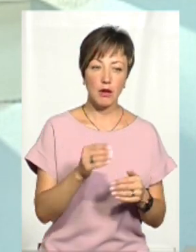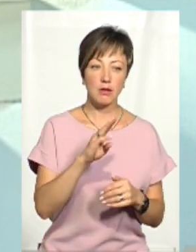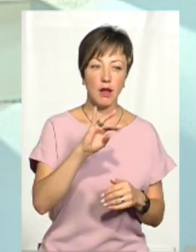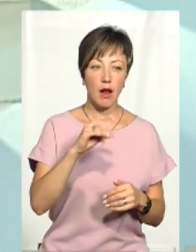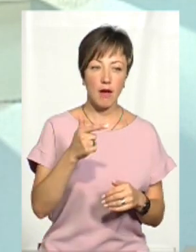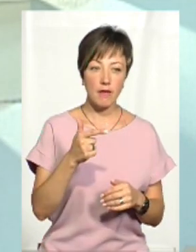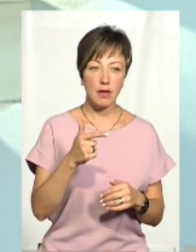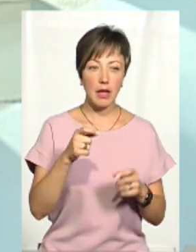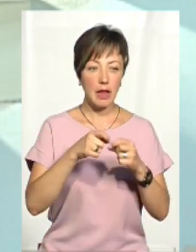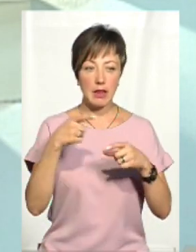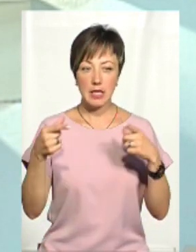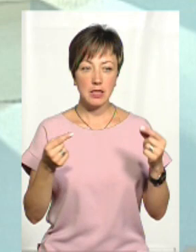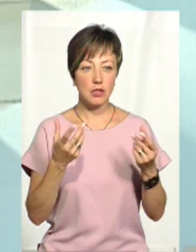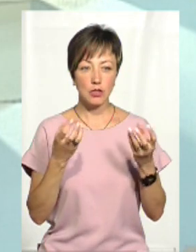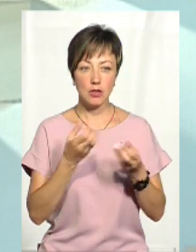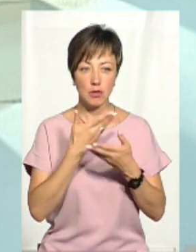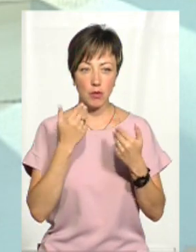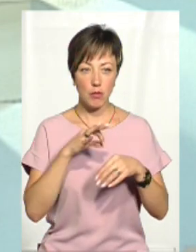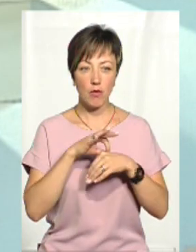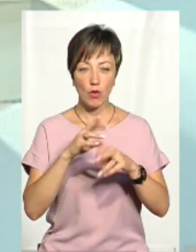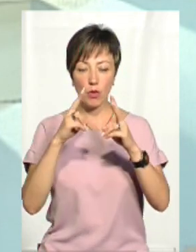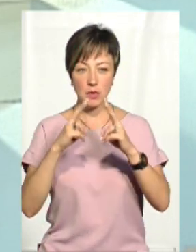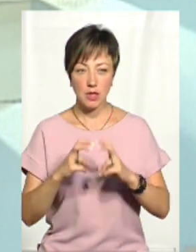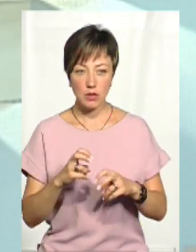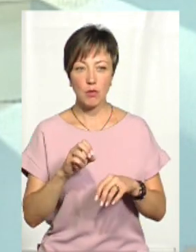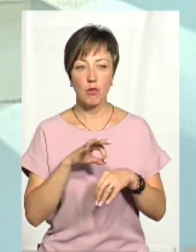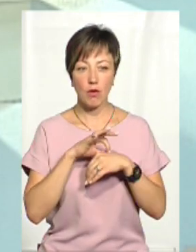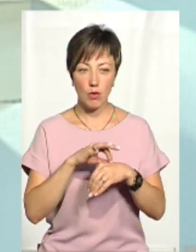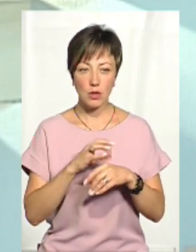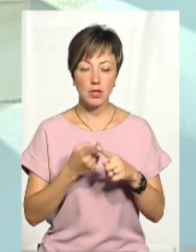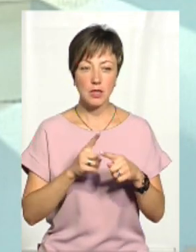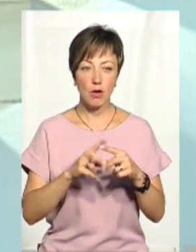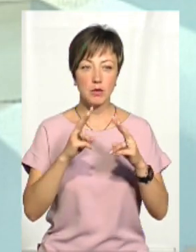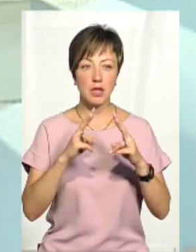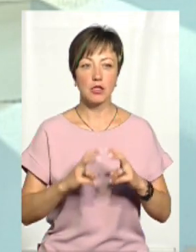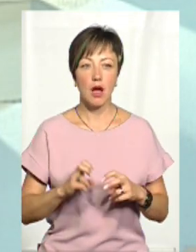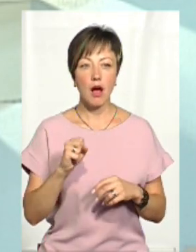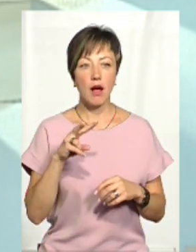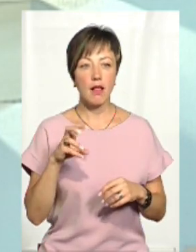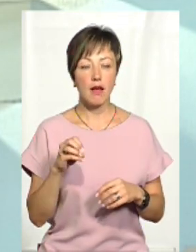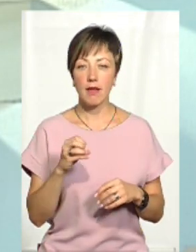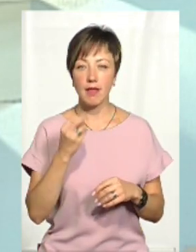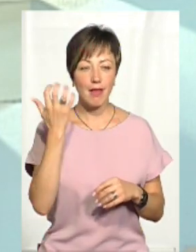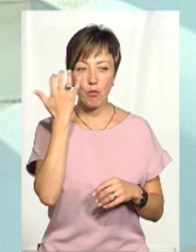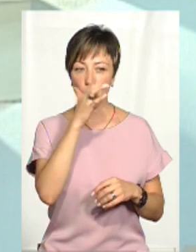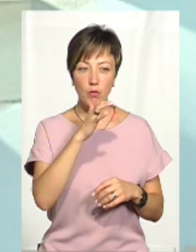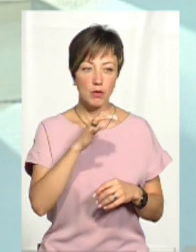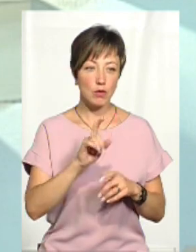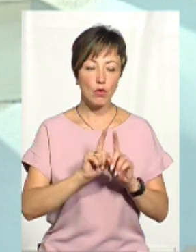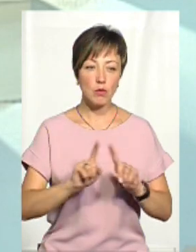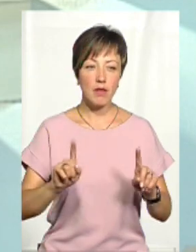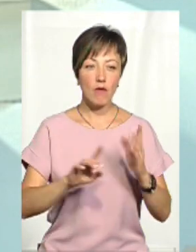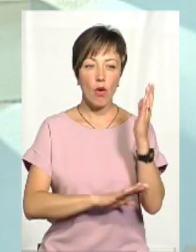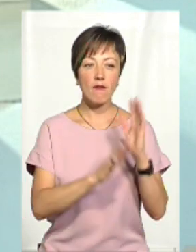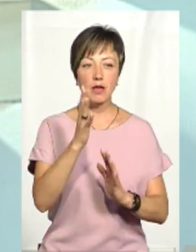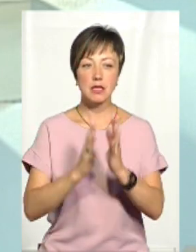травень, листя ще не розпустилося, можна проводити обстеження, і ми його проводимо, це обстеження. Але непомітно, особливо в